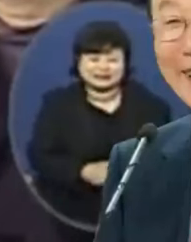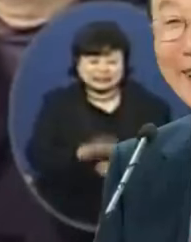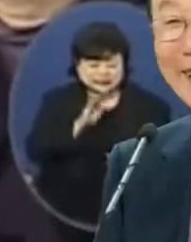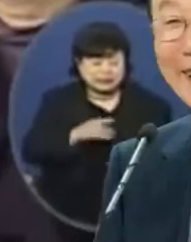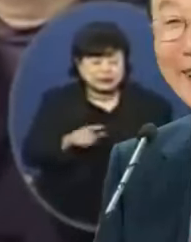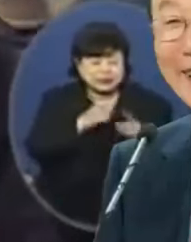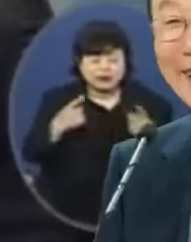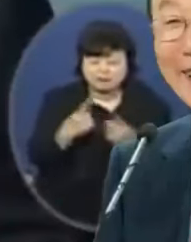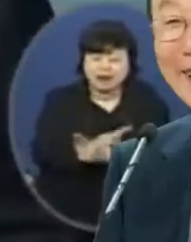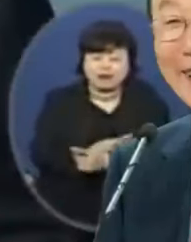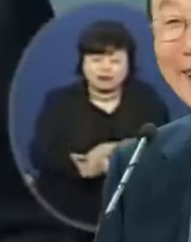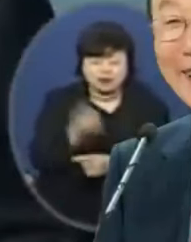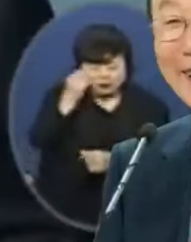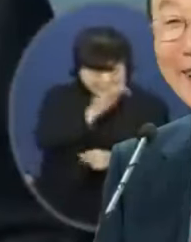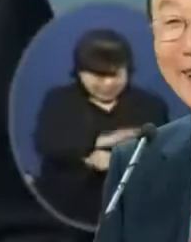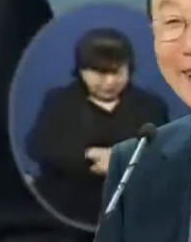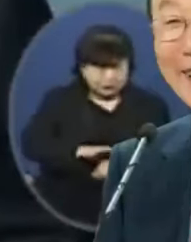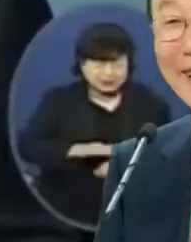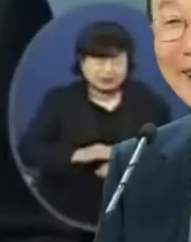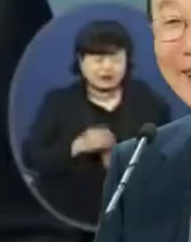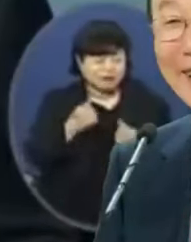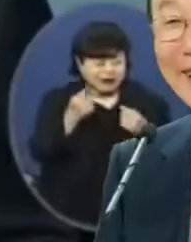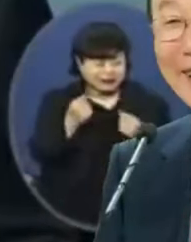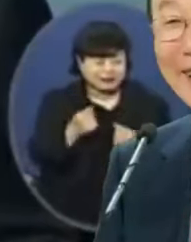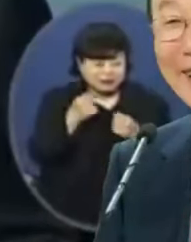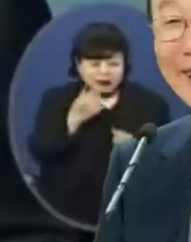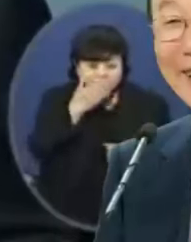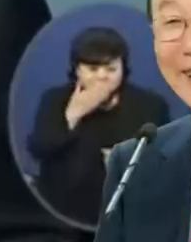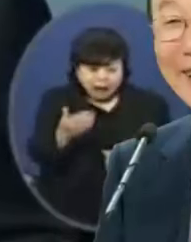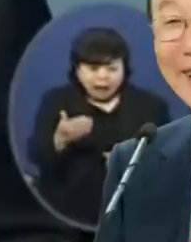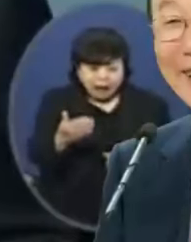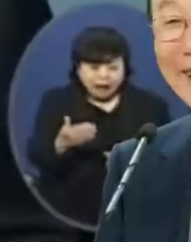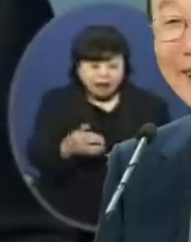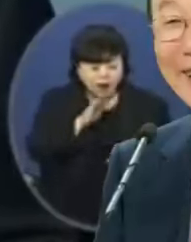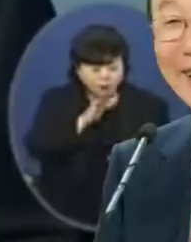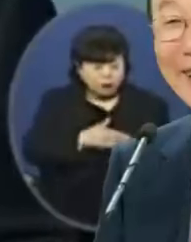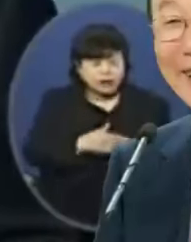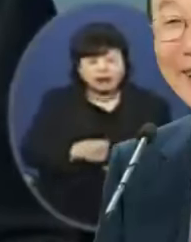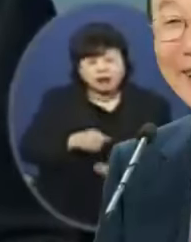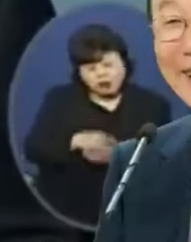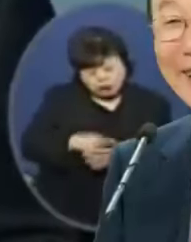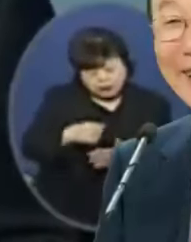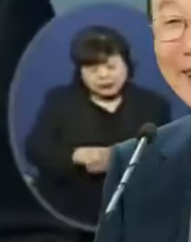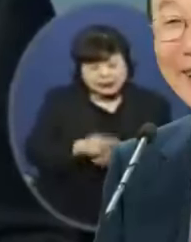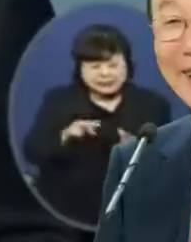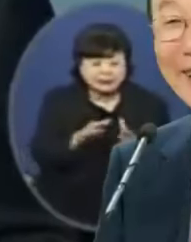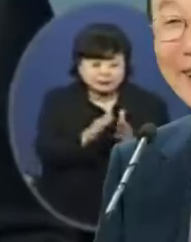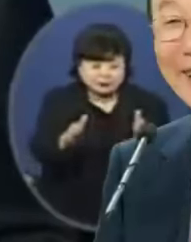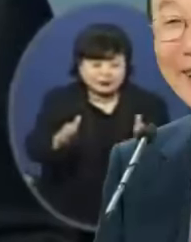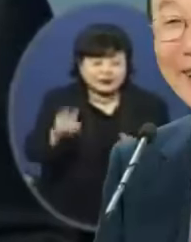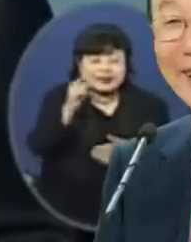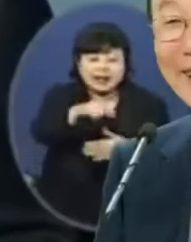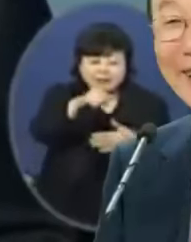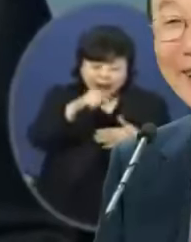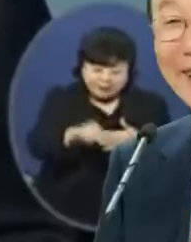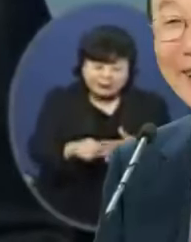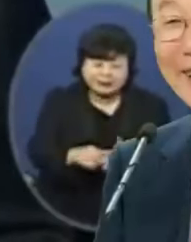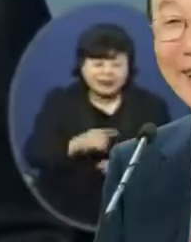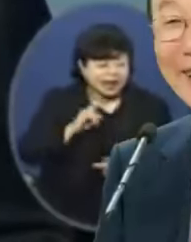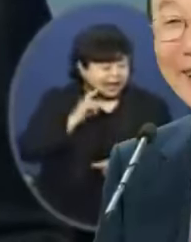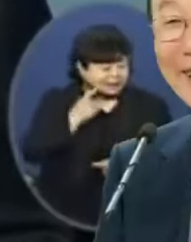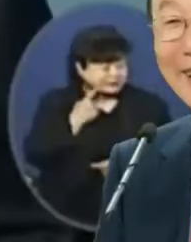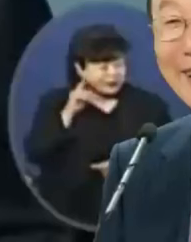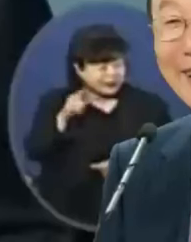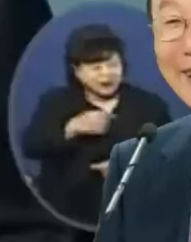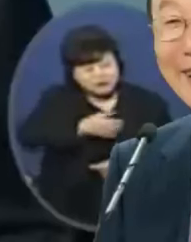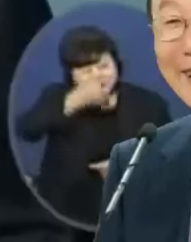살았구나. 내 영혼이 잘 되면 같이 범사에 잘 되면 강건하게 살 수 있는데 그렇게 못 사는 것이 원통하다. 이제부터는 내 마음으로 아름다운